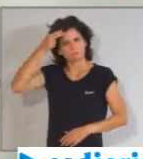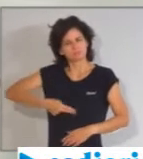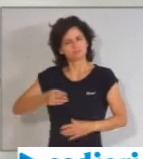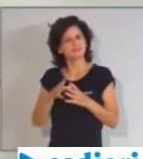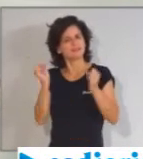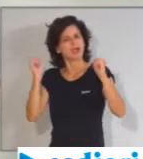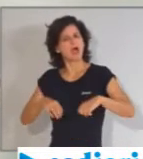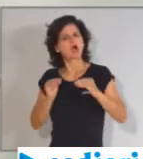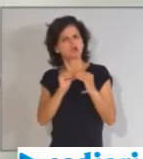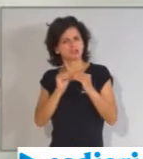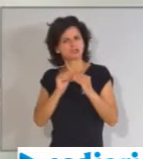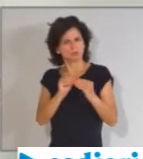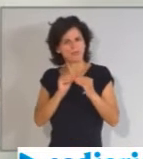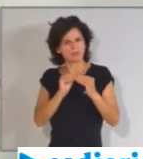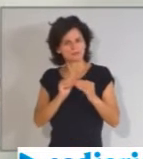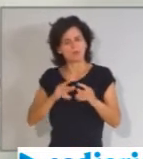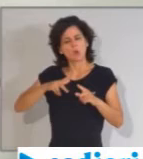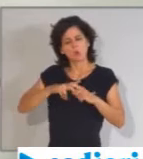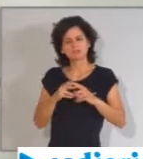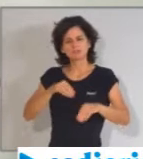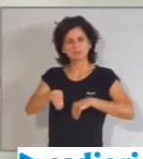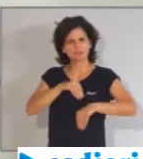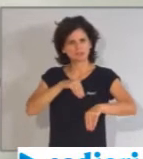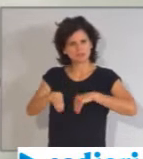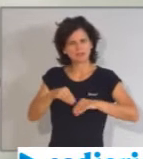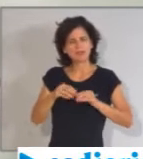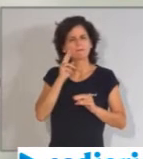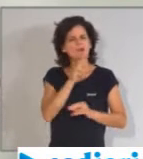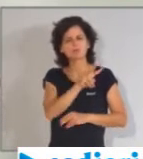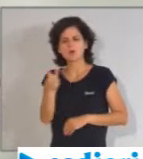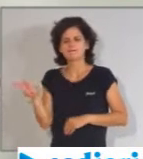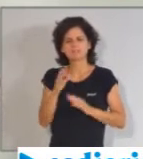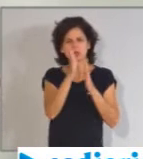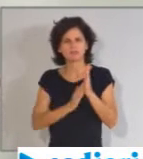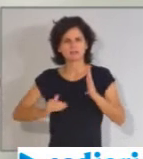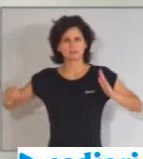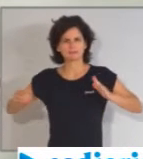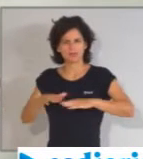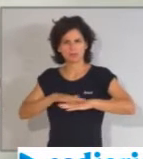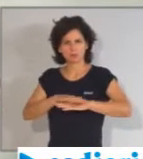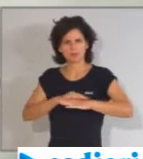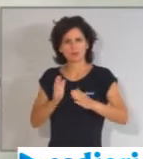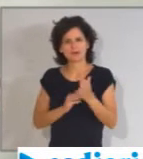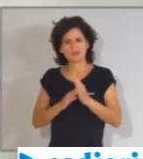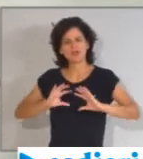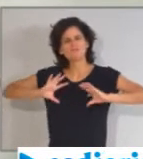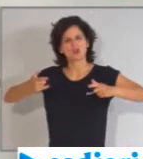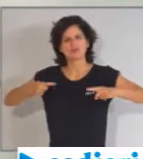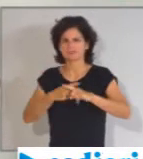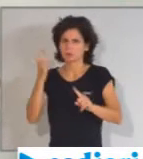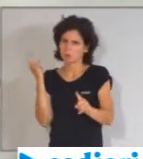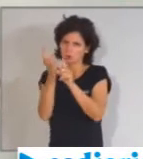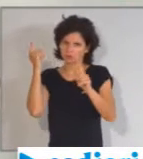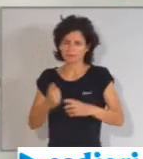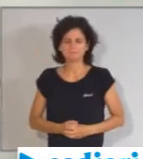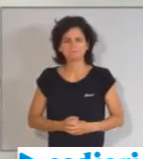consensuades. Crea un instrument que permeta una acció transversal del conjunt del Consell per erradicar les violències sexuals contra les dones